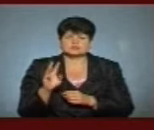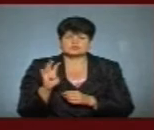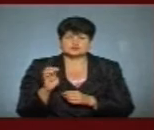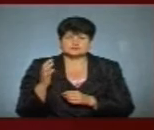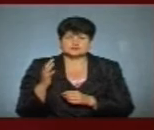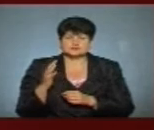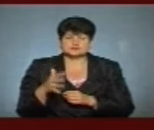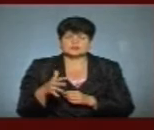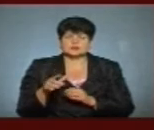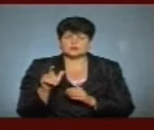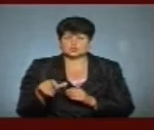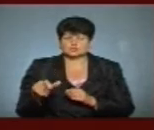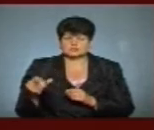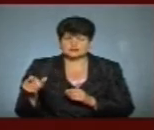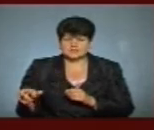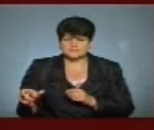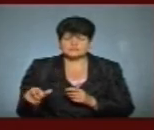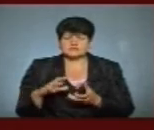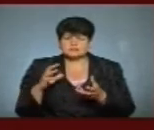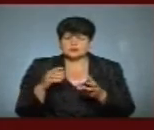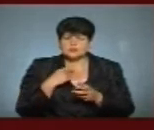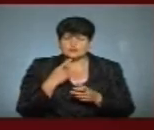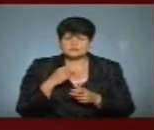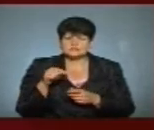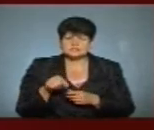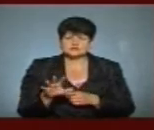2456 людей, розповів Володимир Паничев. За його словами,